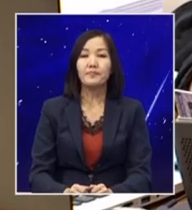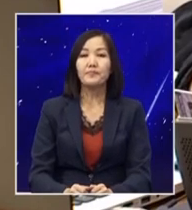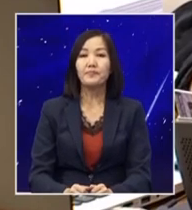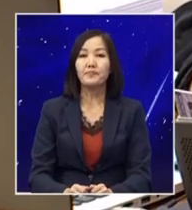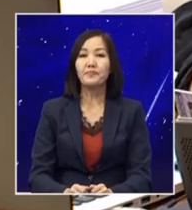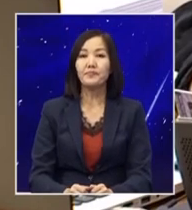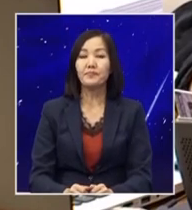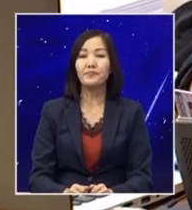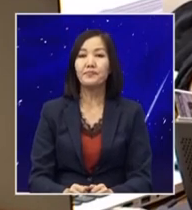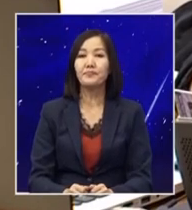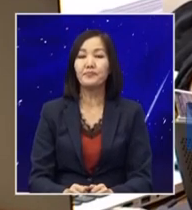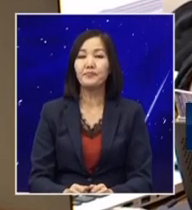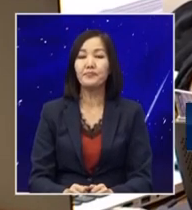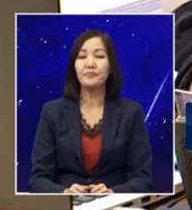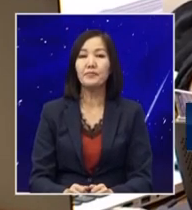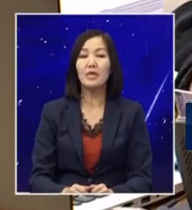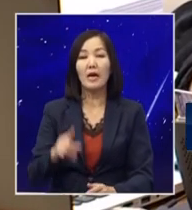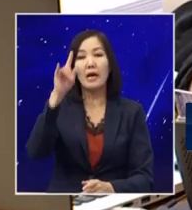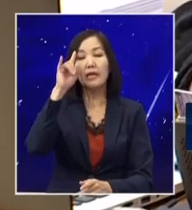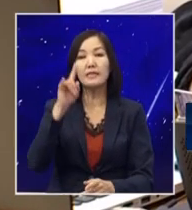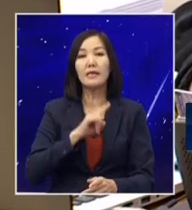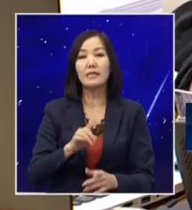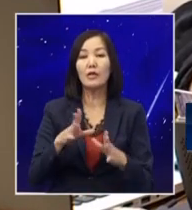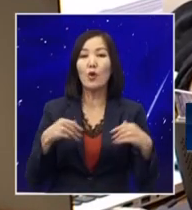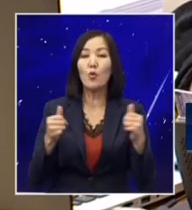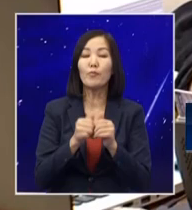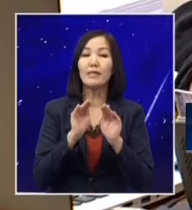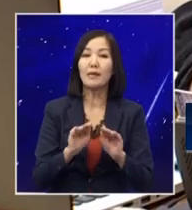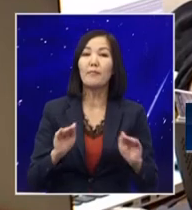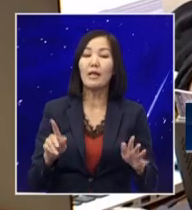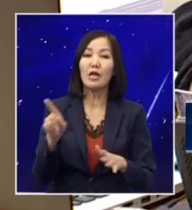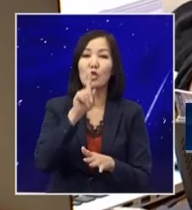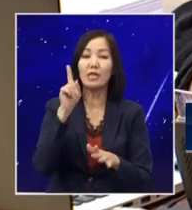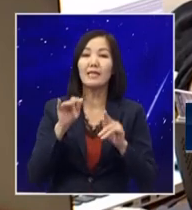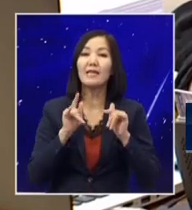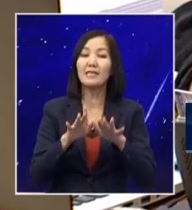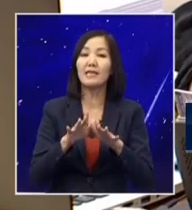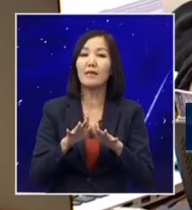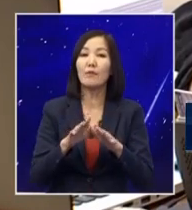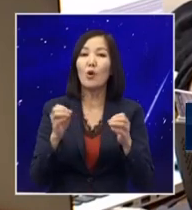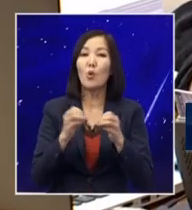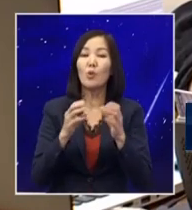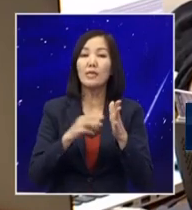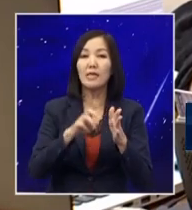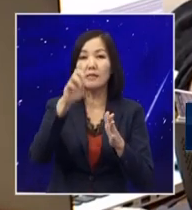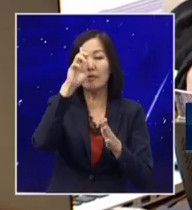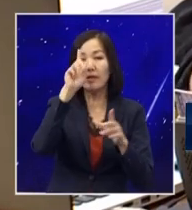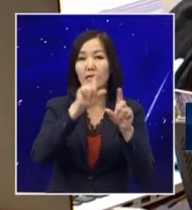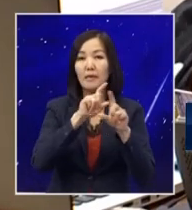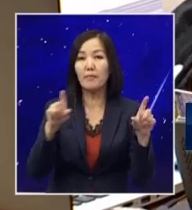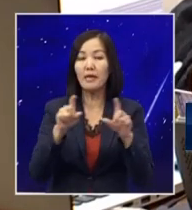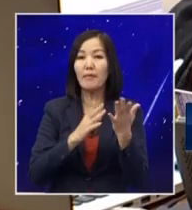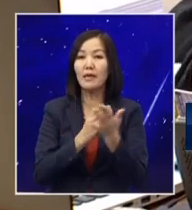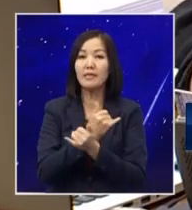министерств вопросами семьи, детей и молодежи. Елімізде отбасы, балалар және жастар істерімен айналысатын 18 мемлекеттік мекеме қызмет